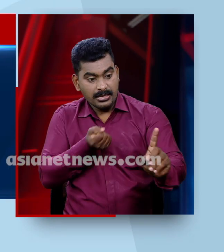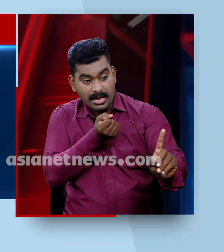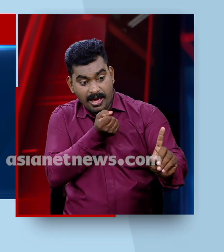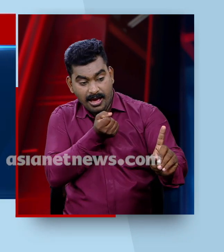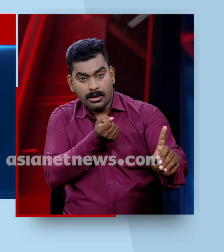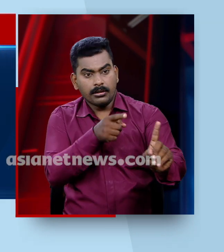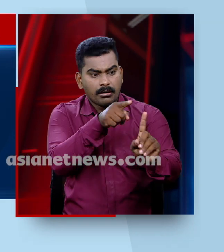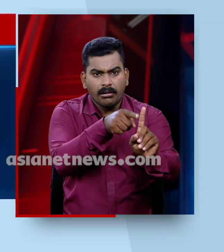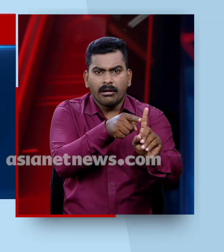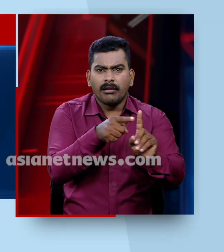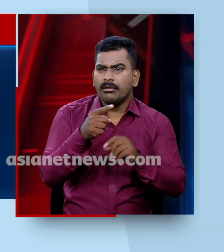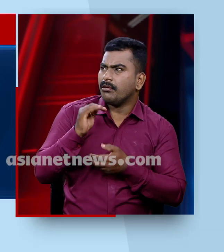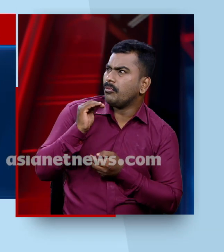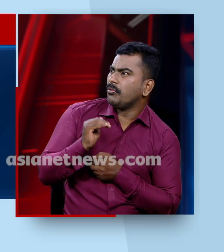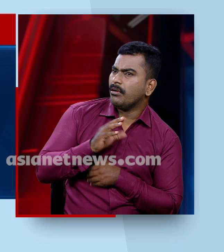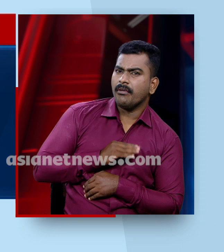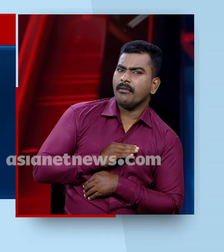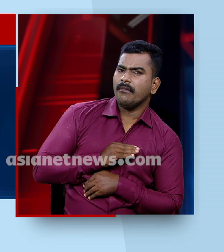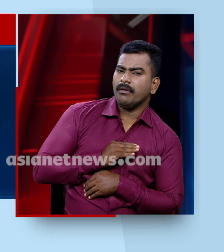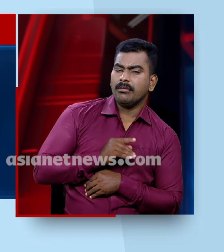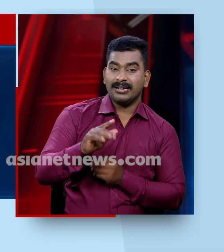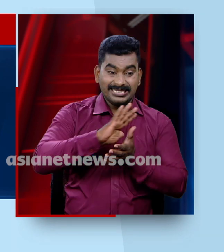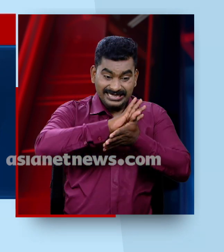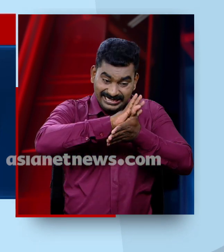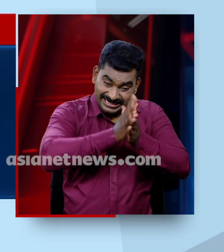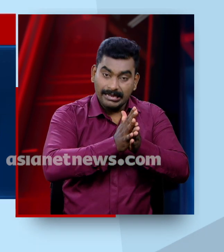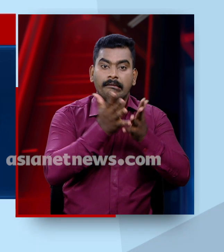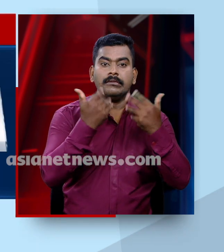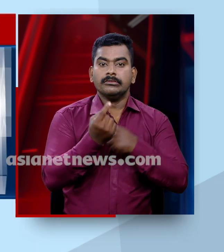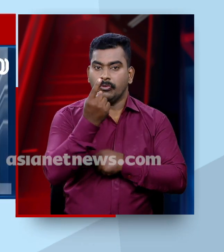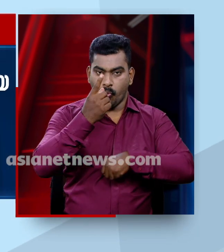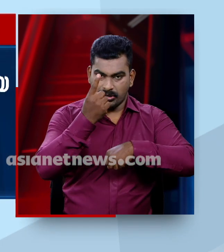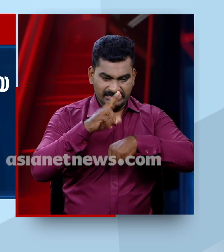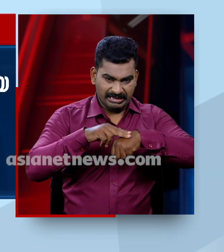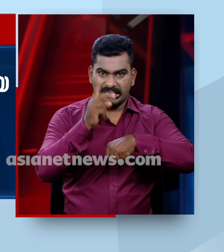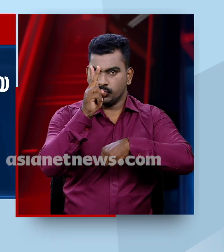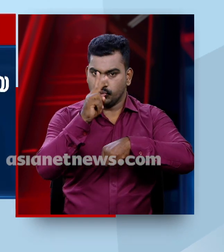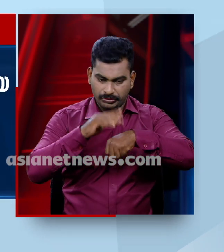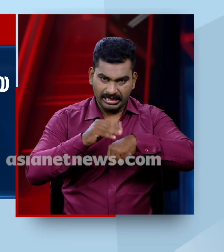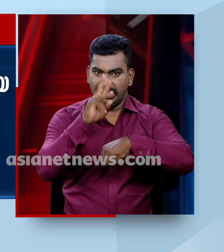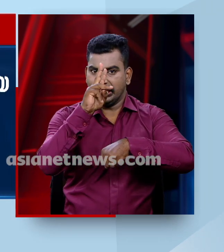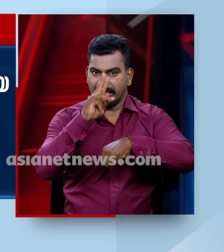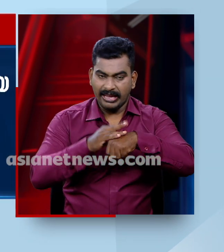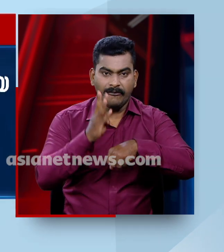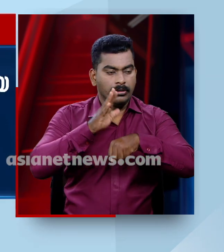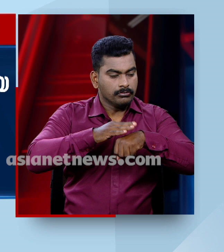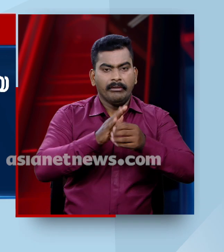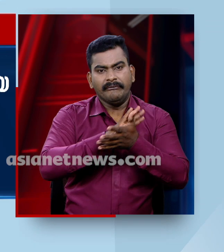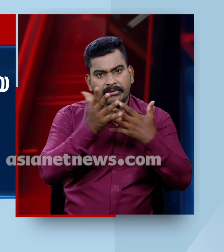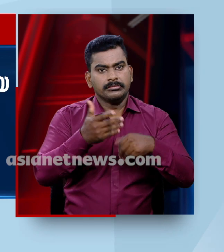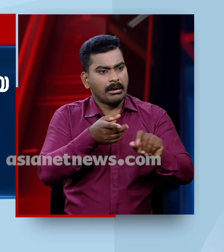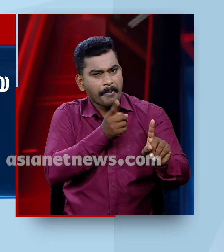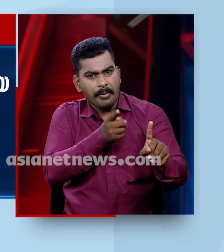ഉടമസ്ഥയുള്ള കടയിലും തൊട്ടടുത്തുള്ള ബന്ധുവിന്റെ പണി നടക്കുന്ന വീട്ടിൽ വെച്ചായിരുന്നു ഈ കുട്ടിയെ പീഡനത്തിന് ഇരയാക്കിയത്. കിഴക്കേക്കര കക്കുതുപയുടെ